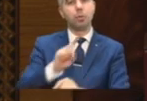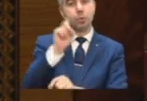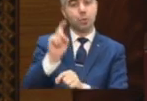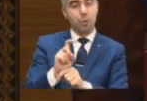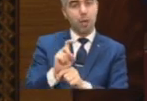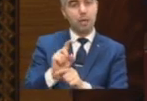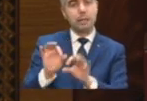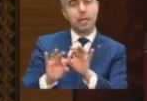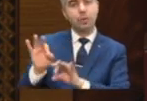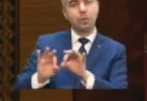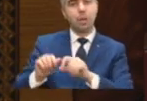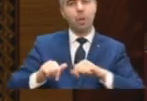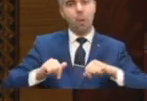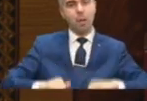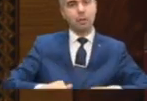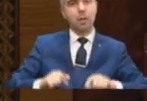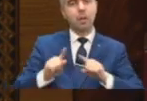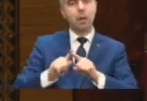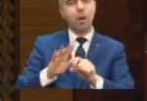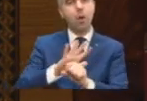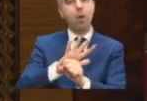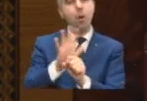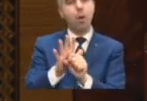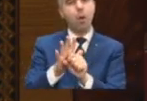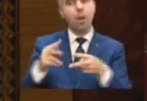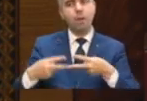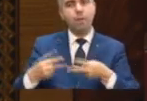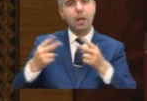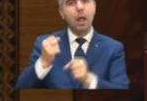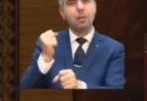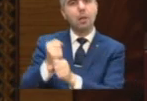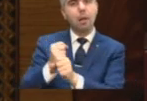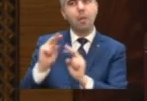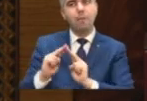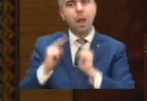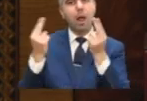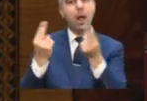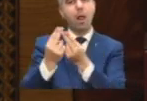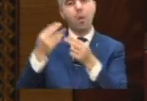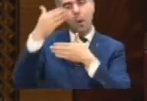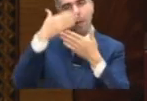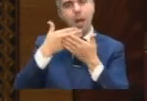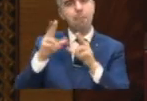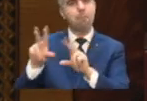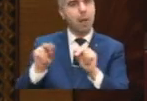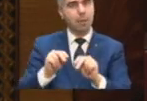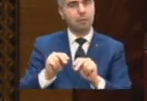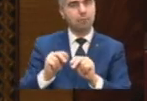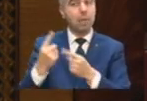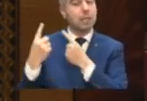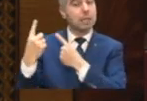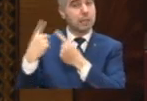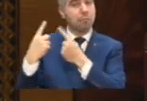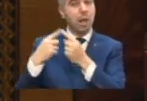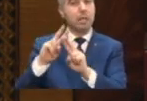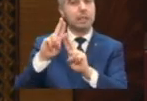موضوع استراتيجية الوزارة للتخفيف من تداعيات الجائحة على المهن العالمية للمغرب. أنصت بمعاني جوابكم